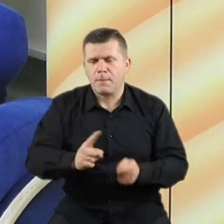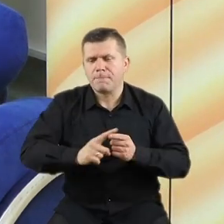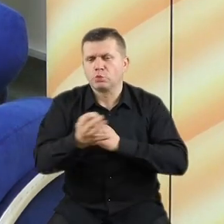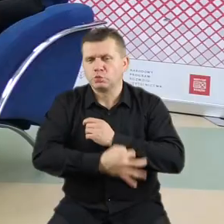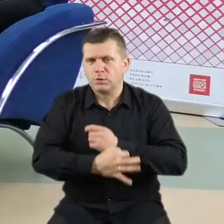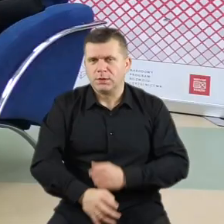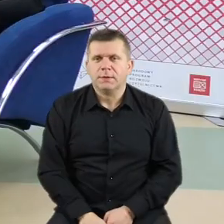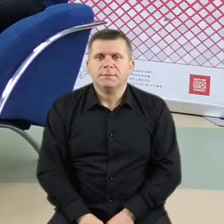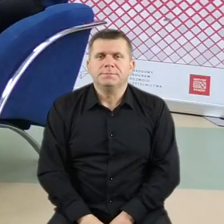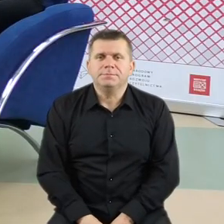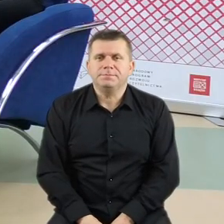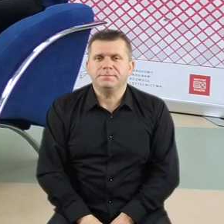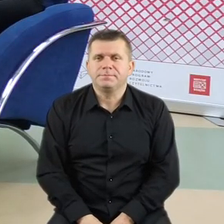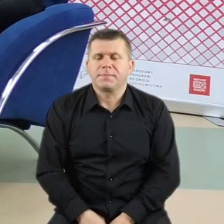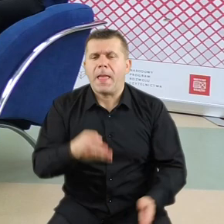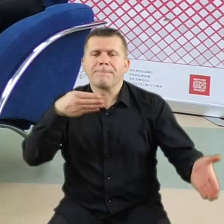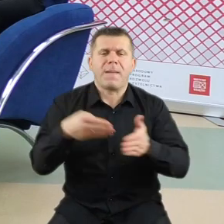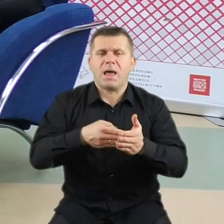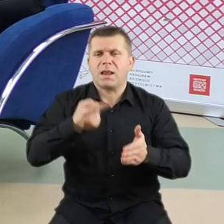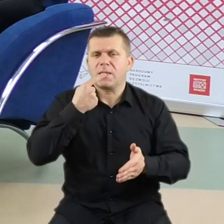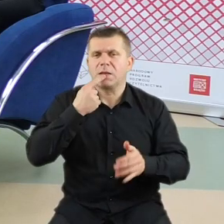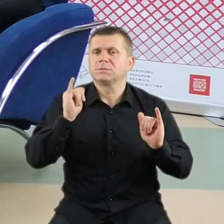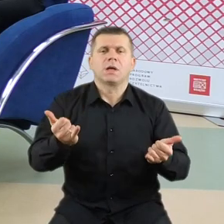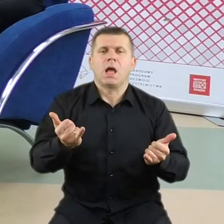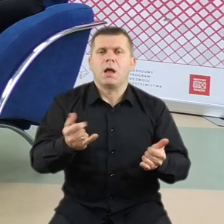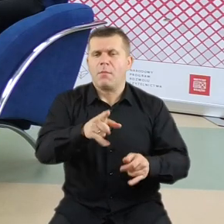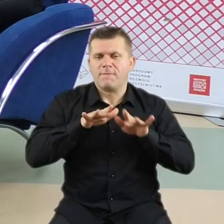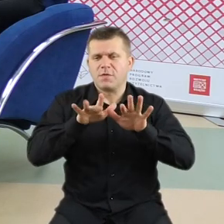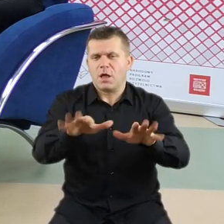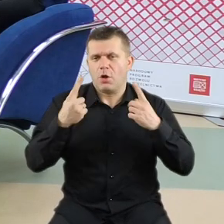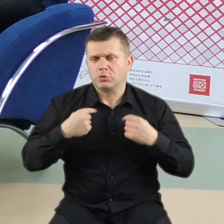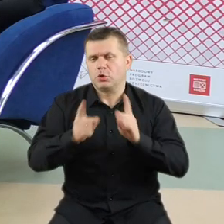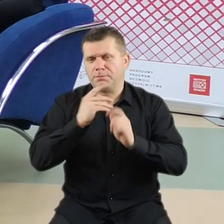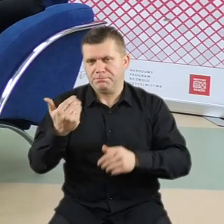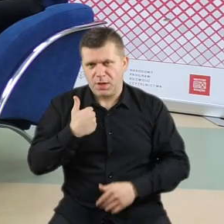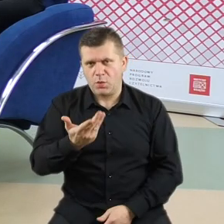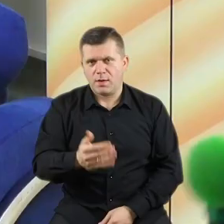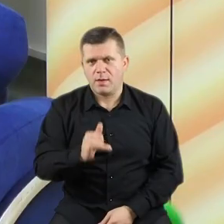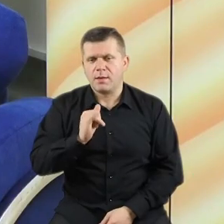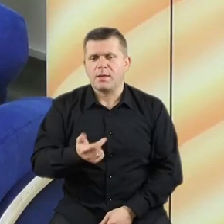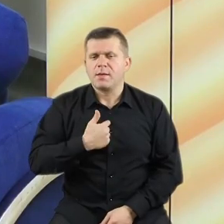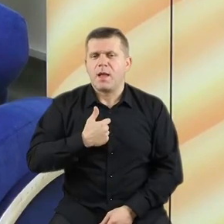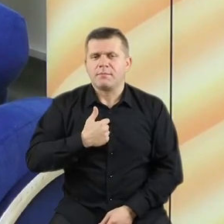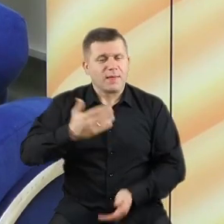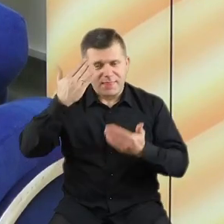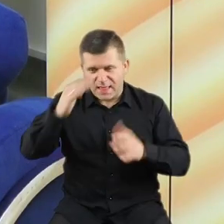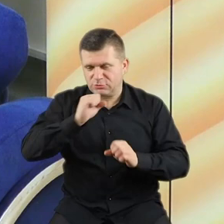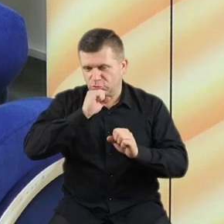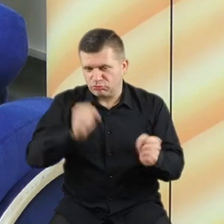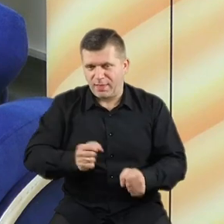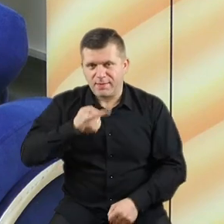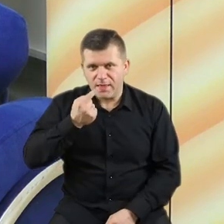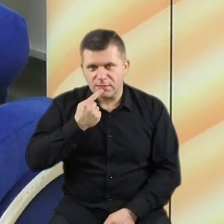po studiach. A jak z barierą językową w ogóle, bo z wieloma osobami rozmawiałaś? No wiesz co, ze mną to jest tak, że ja nie znam